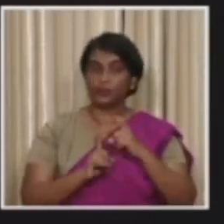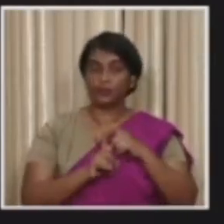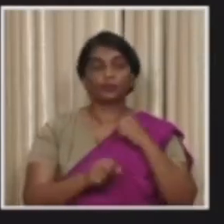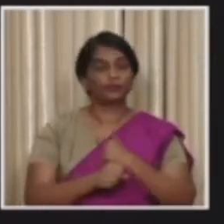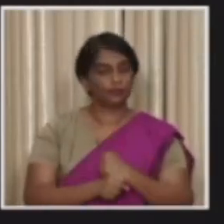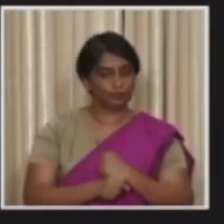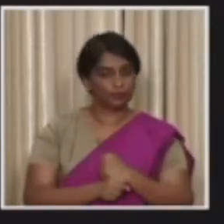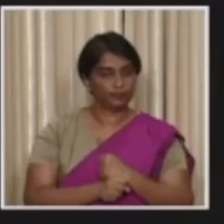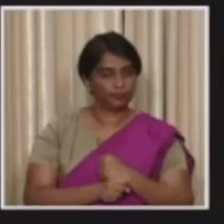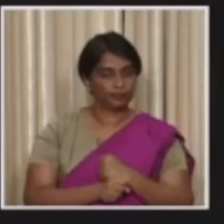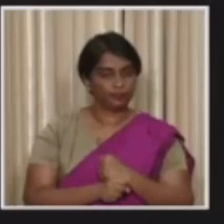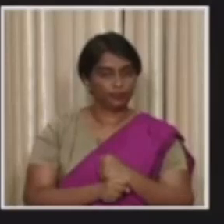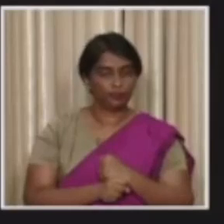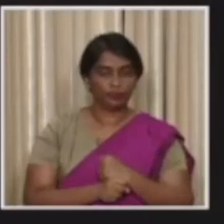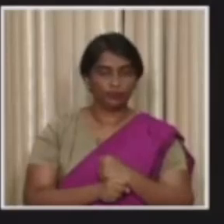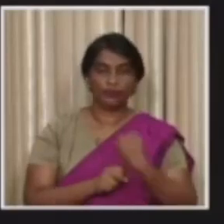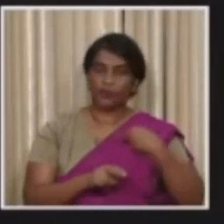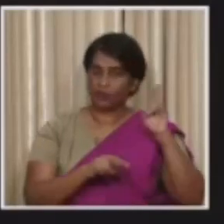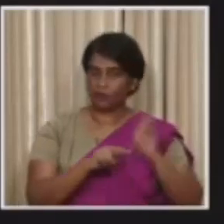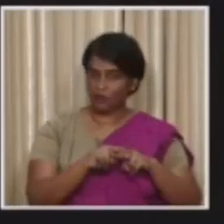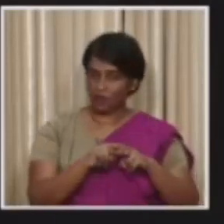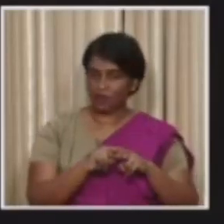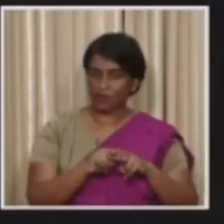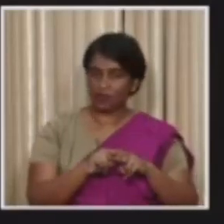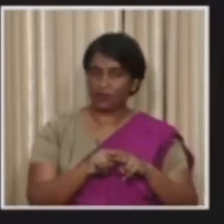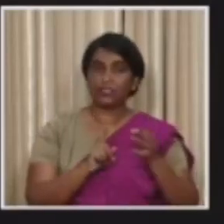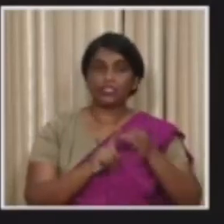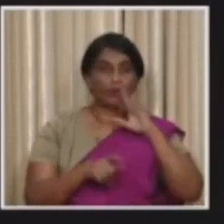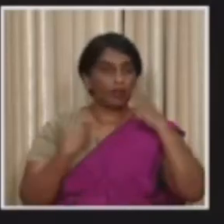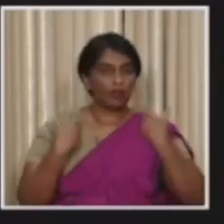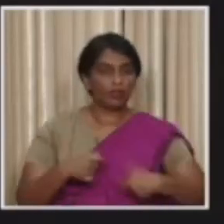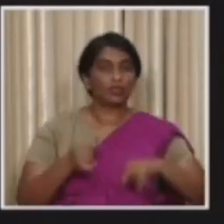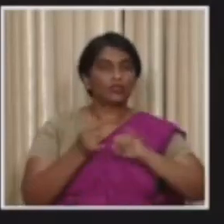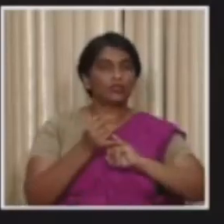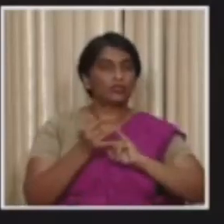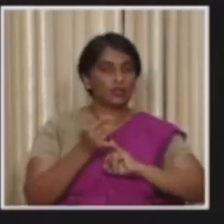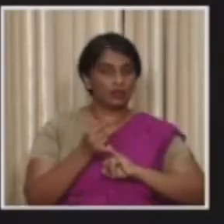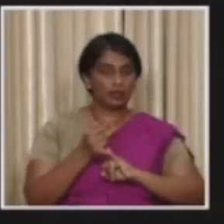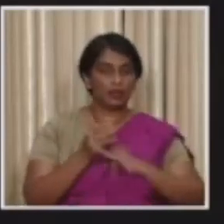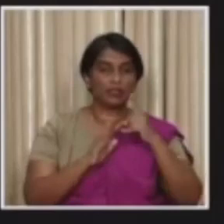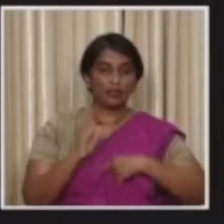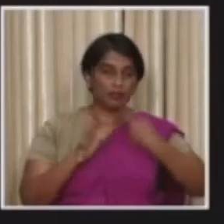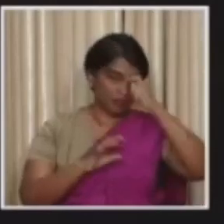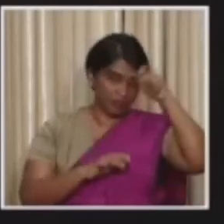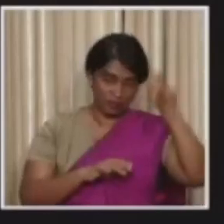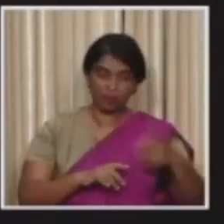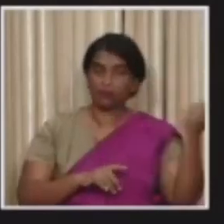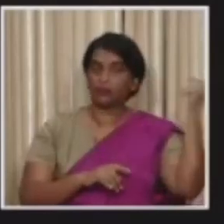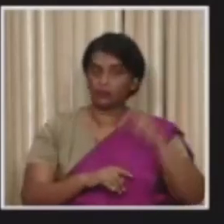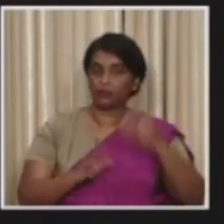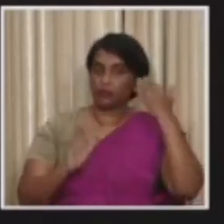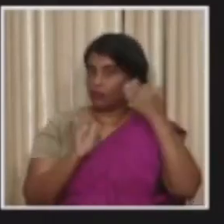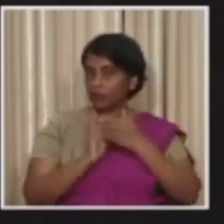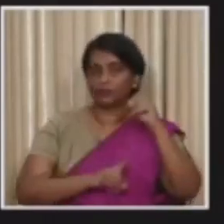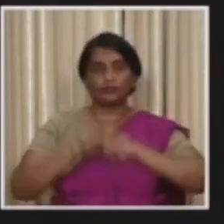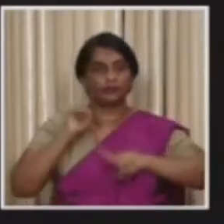ජෙනරාල් අපේ මිත්‍ර ජනාධිපති නීතිඥ සරත් ජයමාන්න මහත්තයා පැමිණ මේ පිළිබඳව